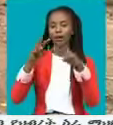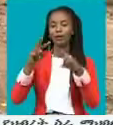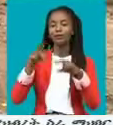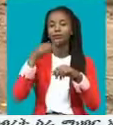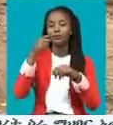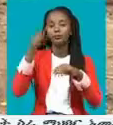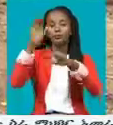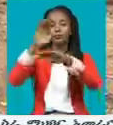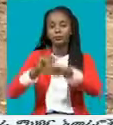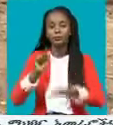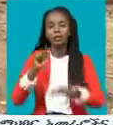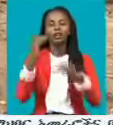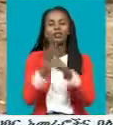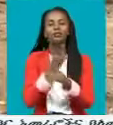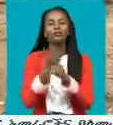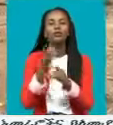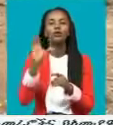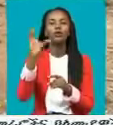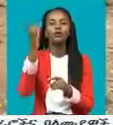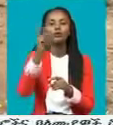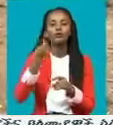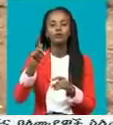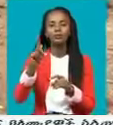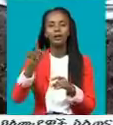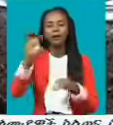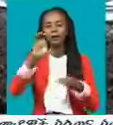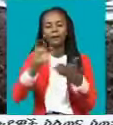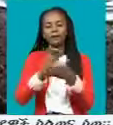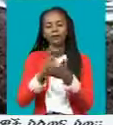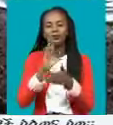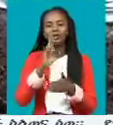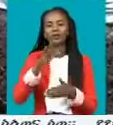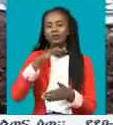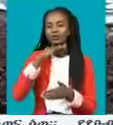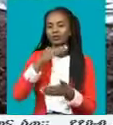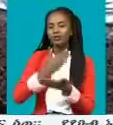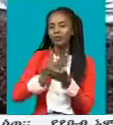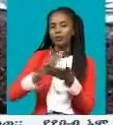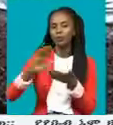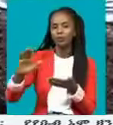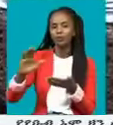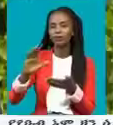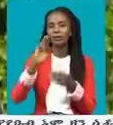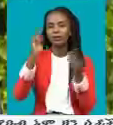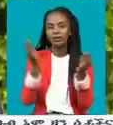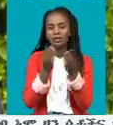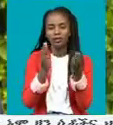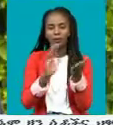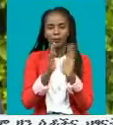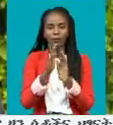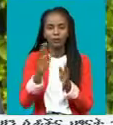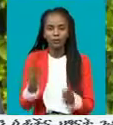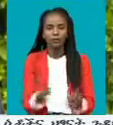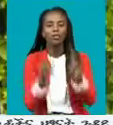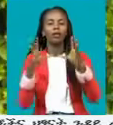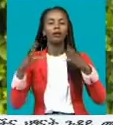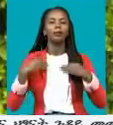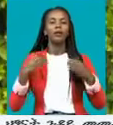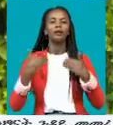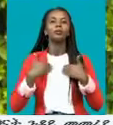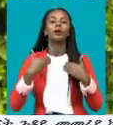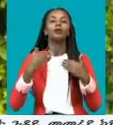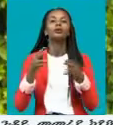የሚጠራው የተፈጥሮ ኮምፖስት አምራቾች ናቸው። ቆሻሻ አወጋገድን ሳይንሳዊ በሆነ መንገድ፣ ተቀባይነት ባለው